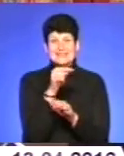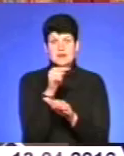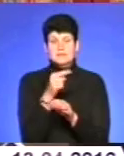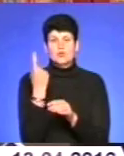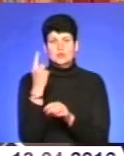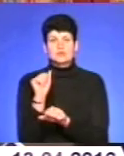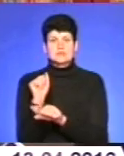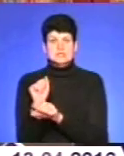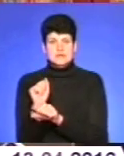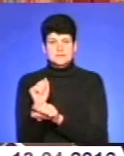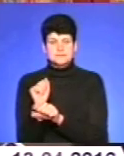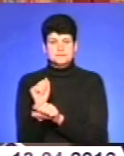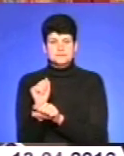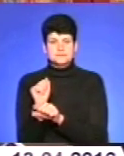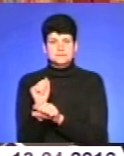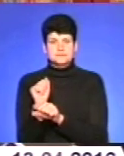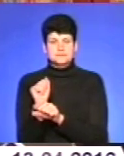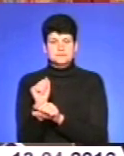стацій